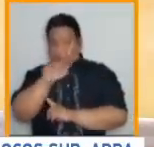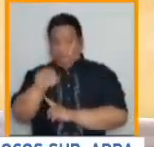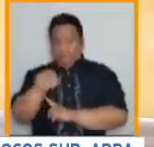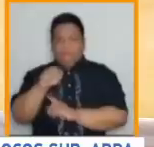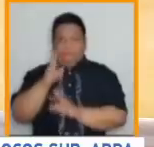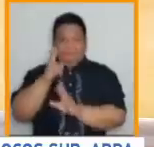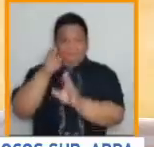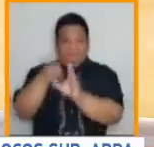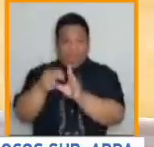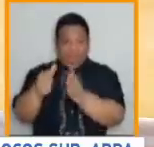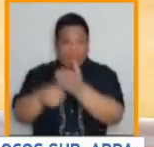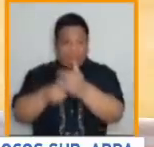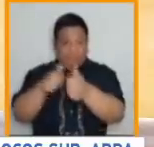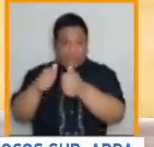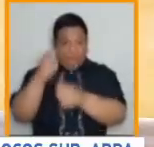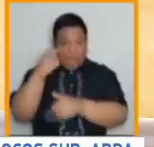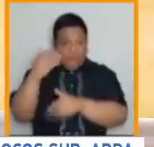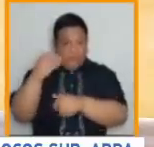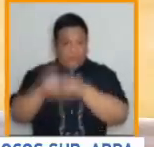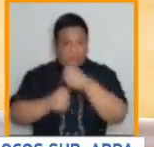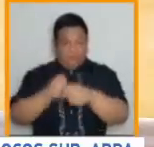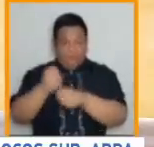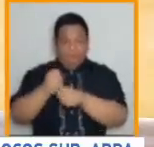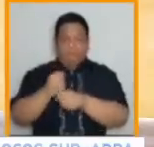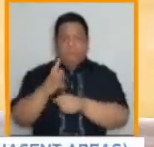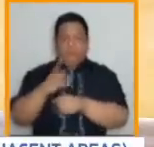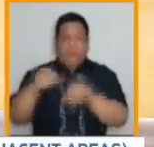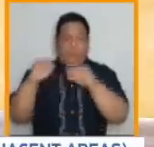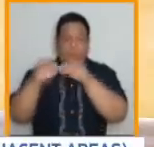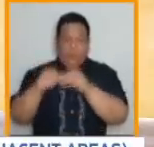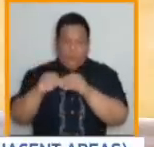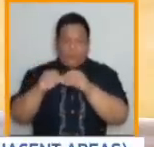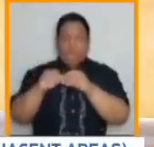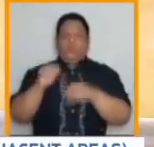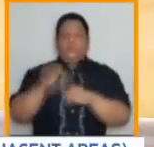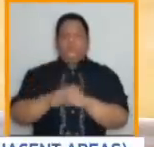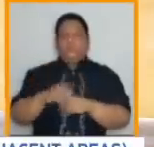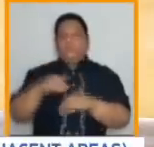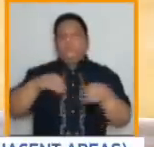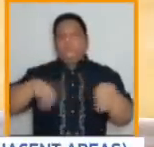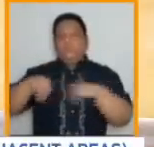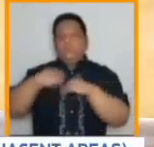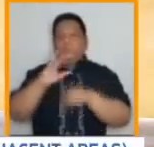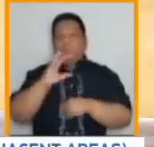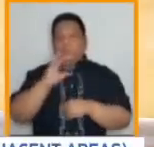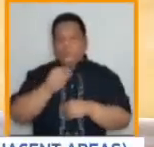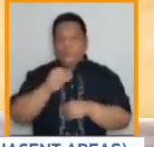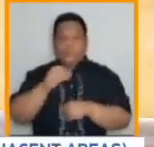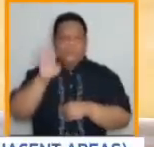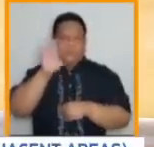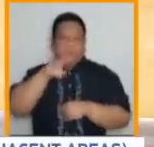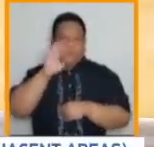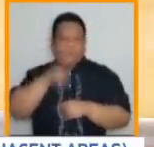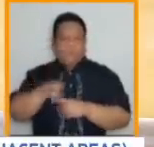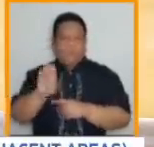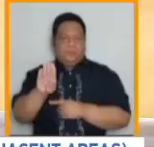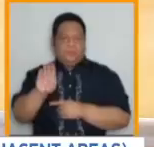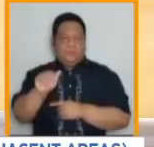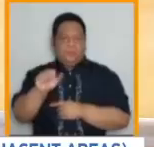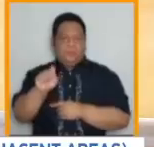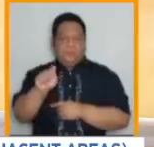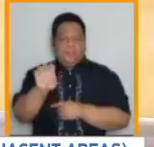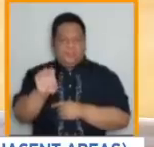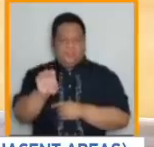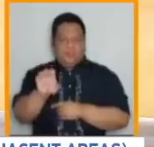papalit sa kanya ang kanyang nakababatang kapatid na si Vice Mayor Sebastian Baste Duterte. Wala pa ibinibigay na dahilan si